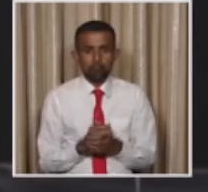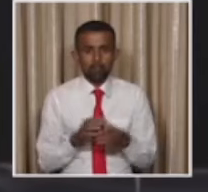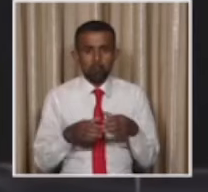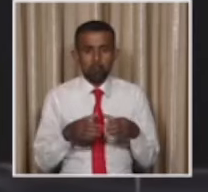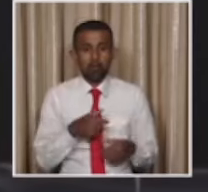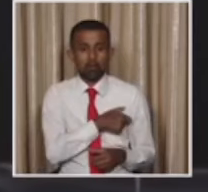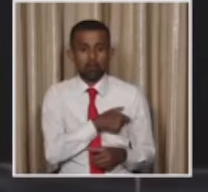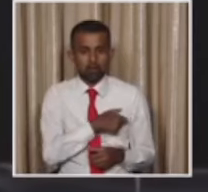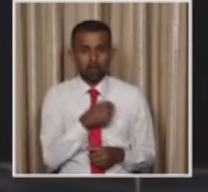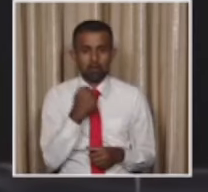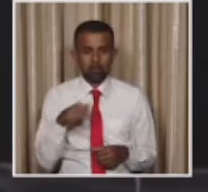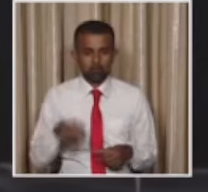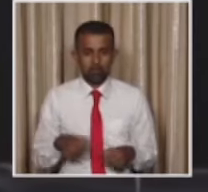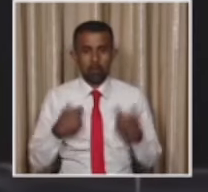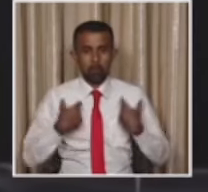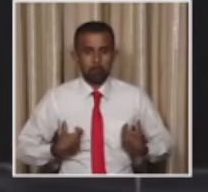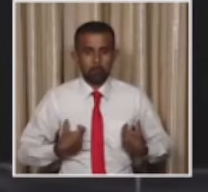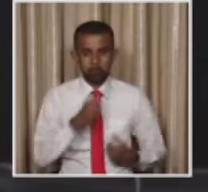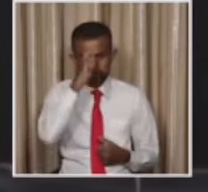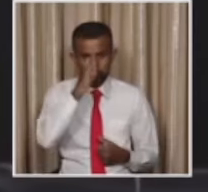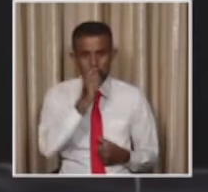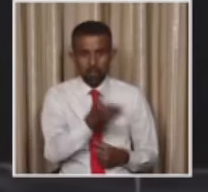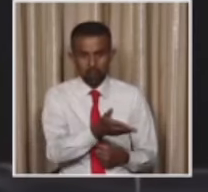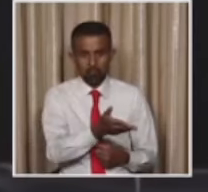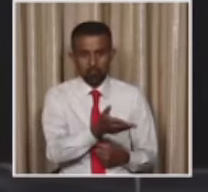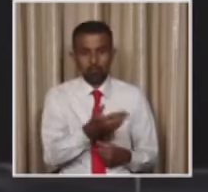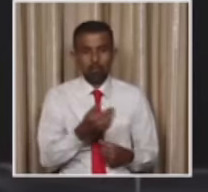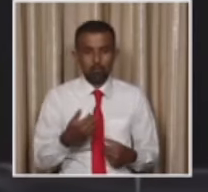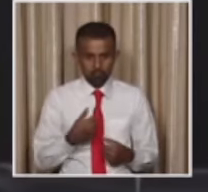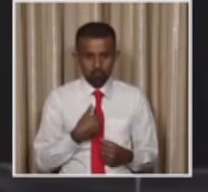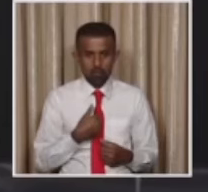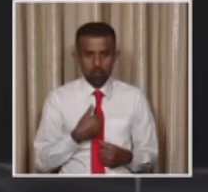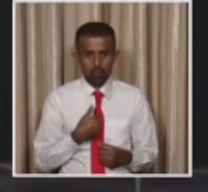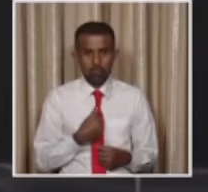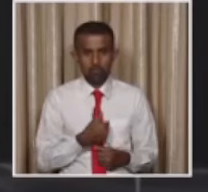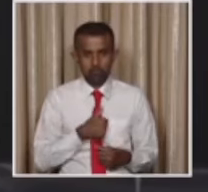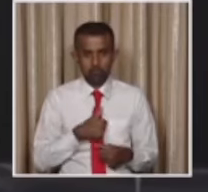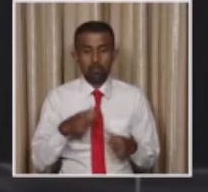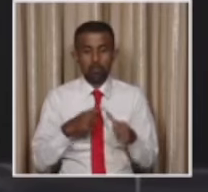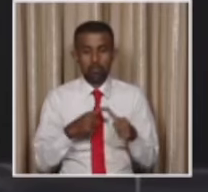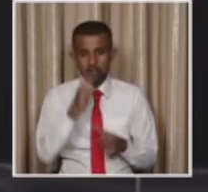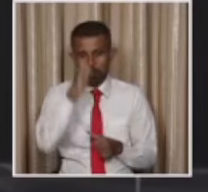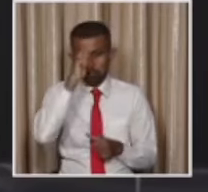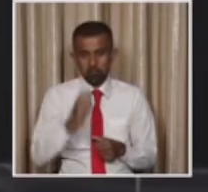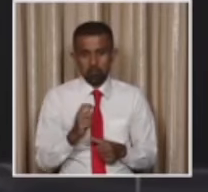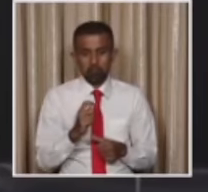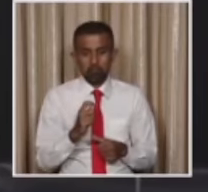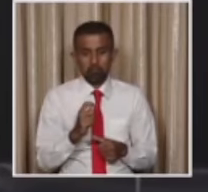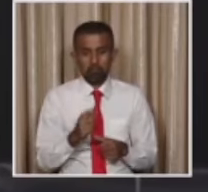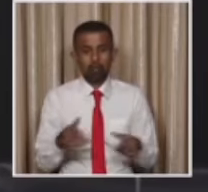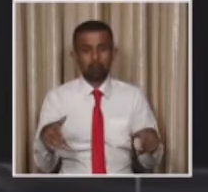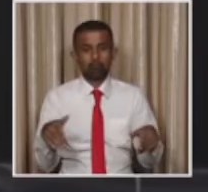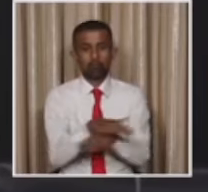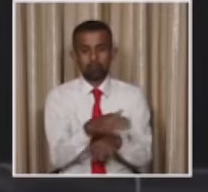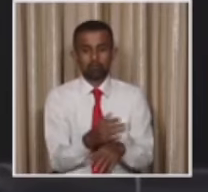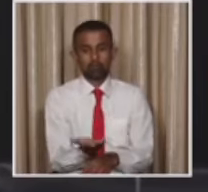පක්ෂනායක රැස්වීමේ දැන් ඉන්න මහින්ද රාජපක්ෂ ඇමතිතුමා හිටියා මේ ගැන අපේ එකගතාවේ ඇතුව අතාගුල්ලා ඇමතිතුමා මේක වලලන්න ඉඩ දෙන්න